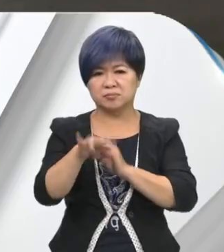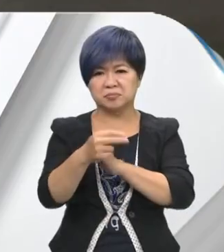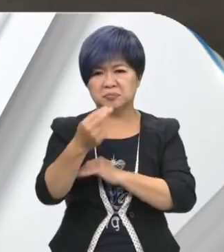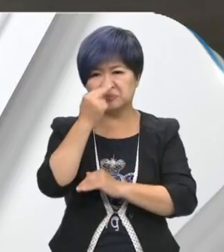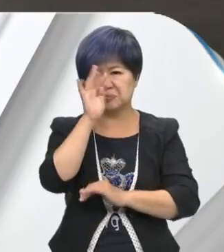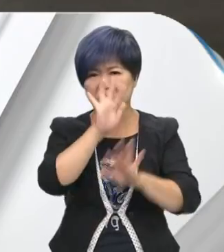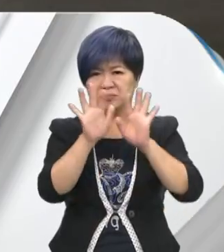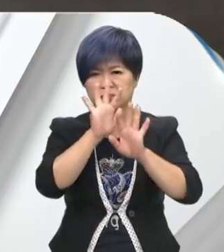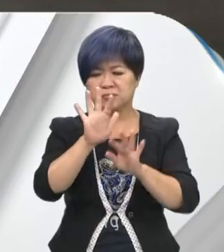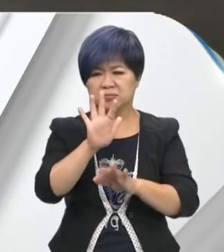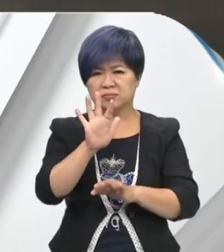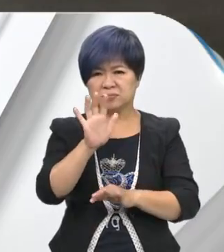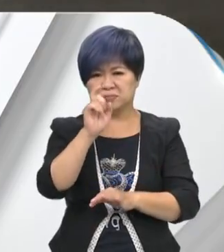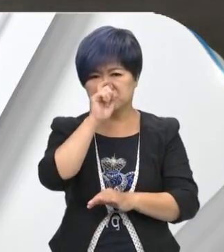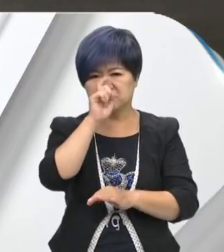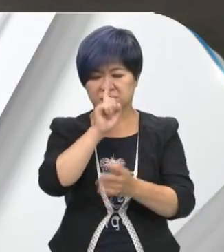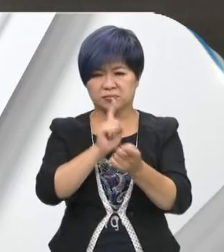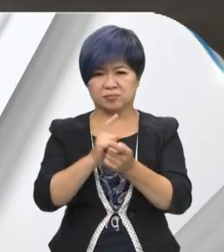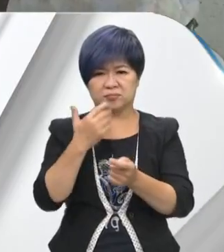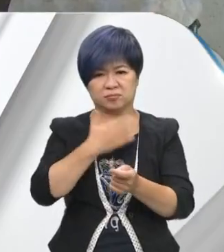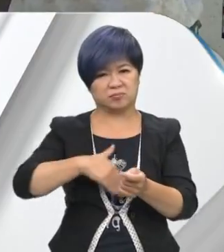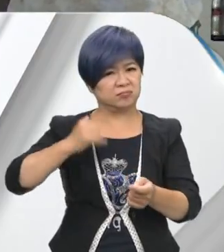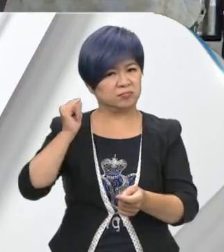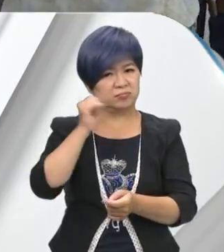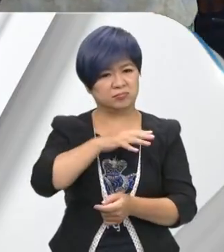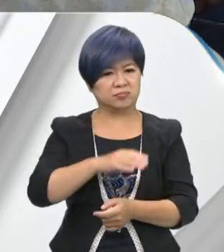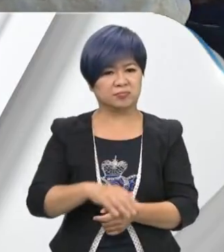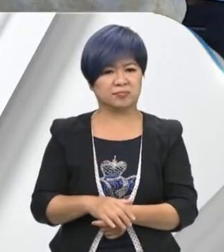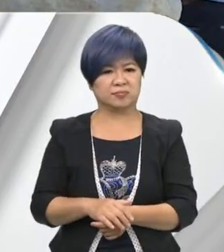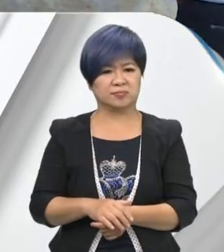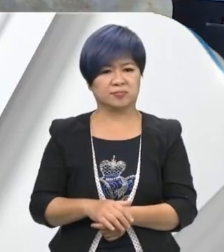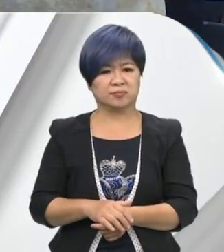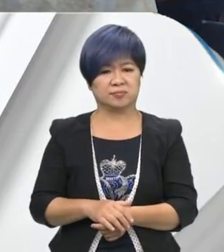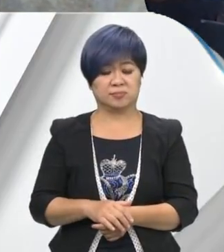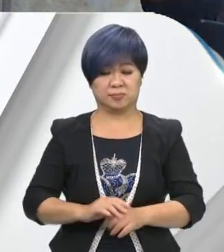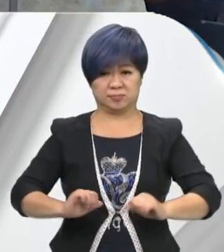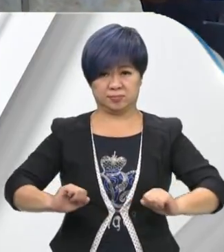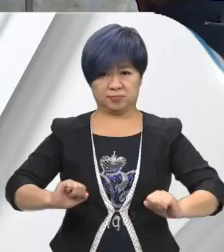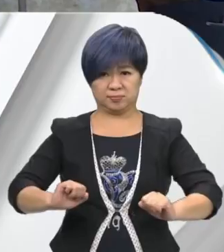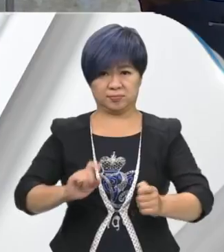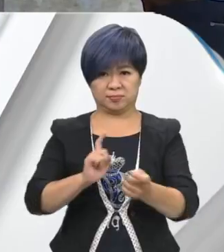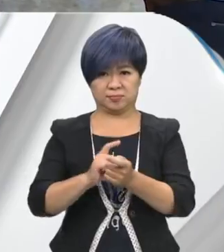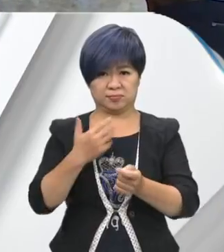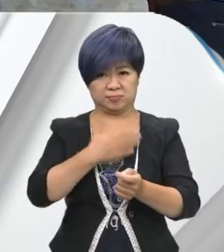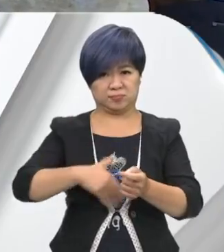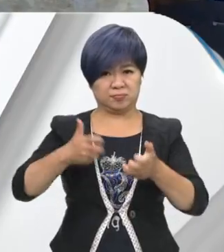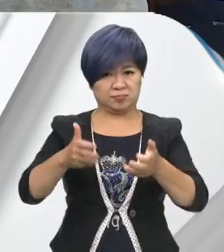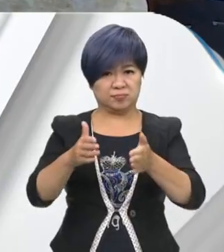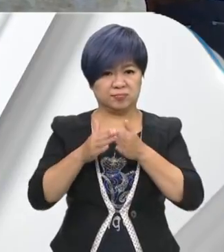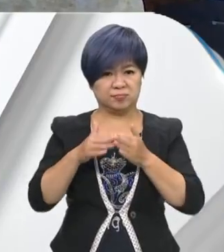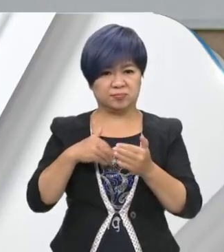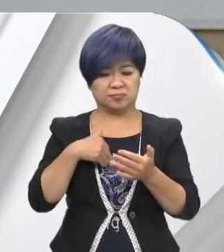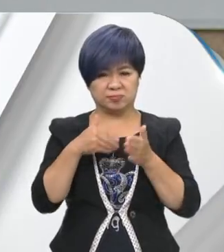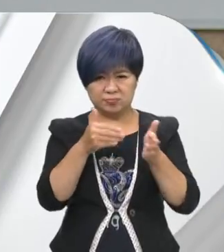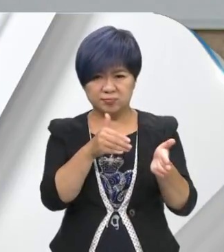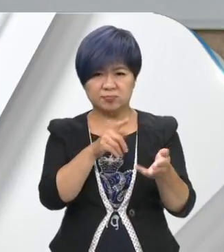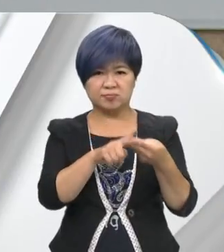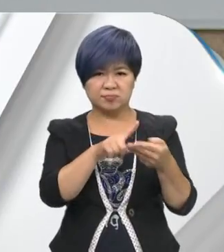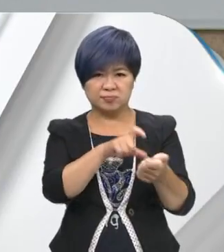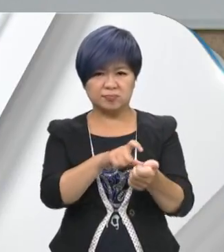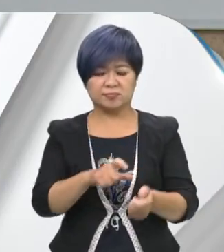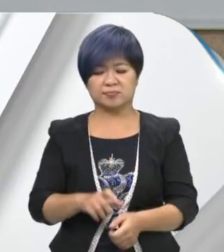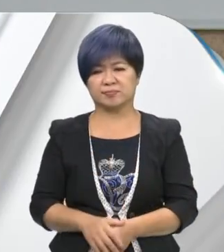响，会对人类的身体不好。 因为人健康对人体很大，所以我才选这个主题。